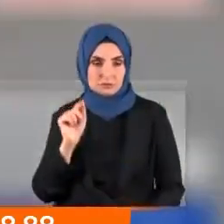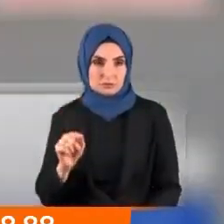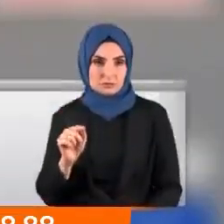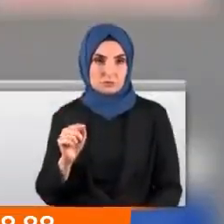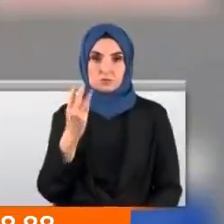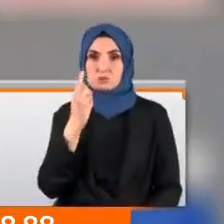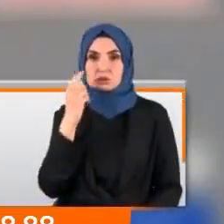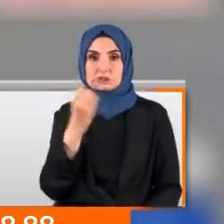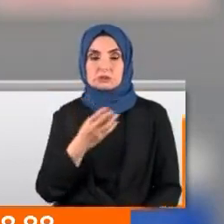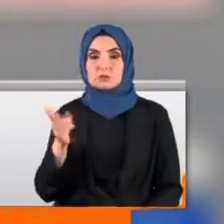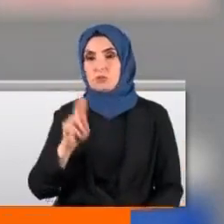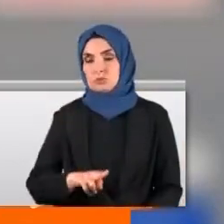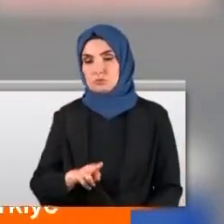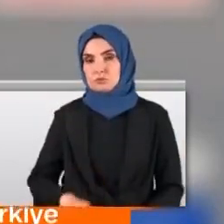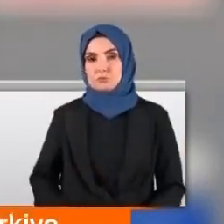öldü.